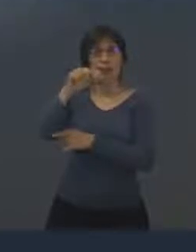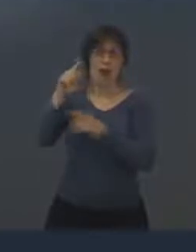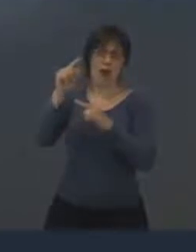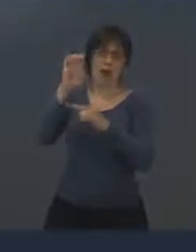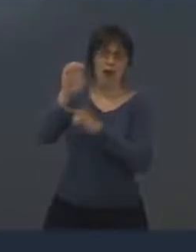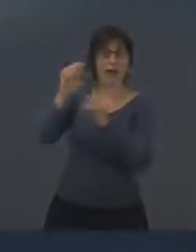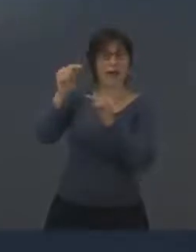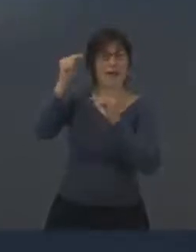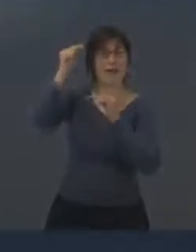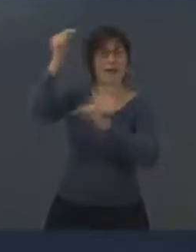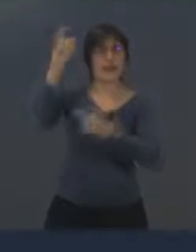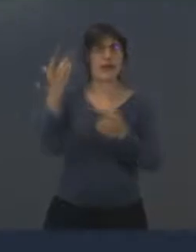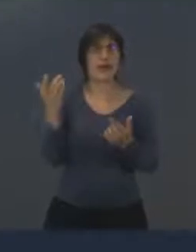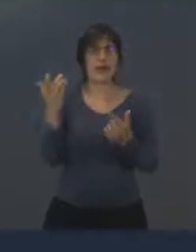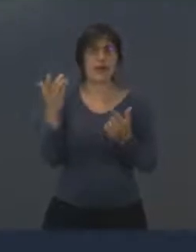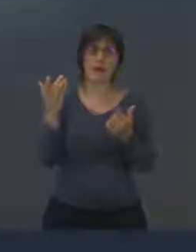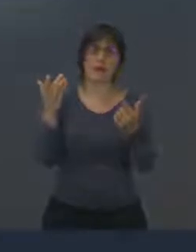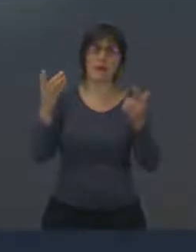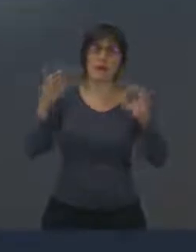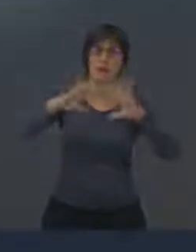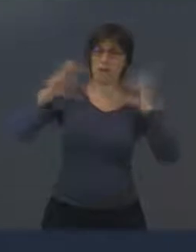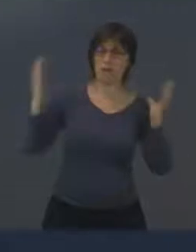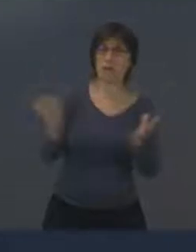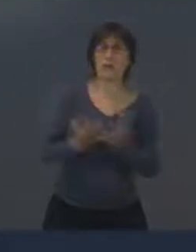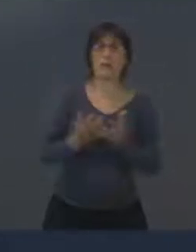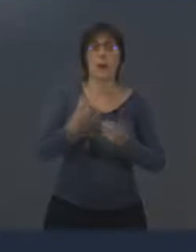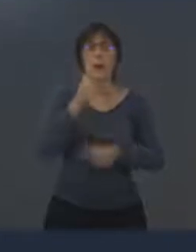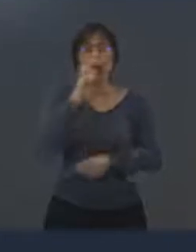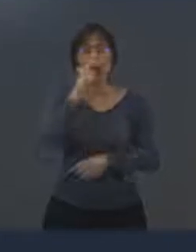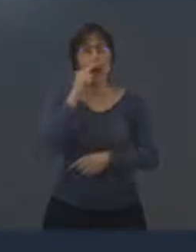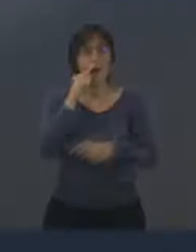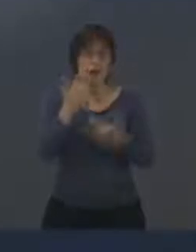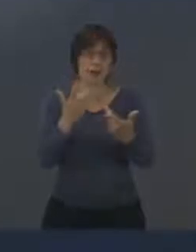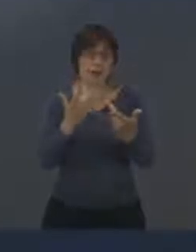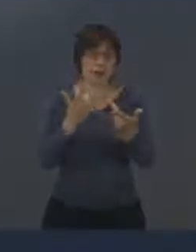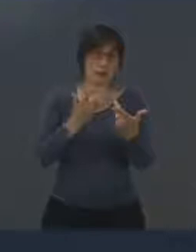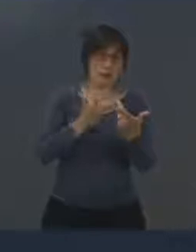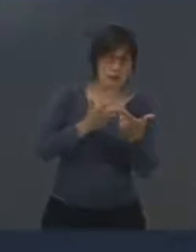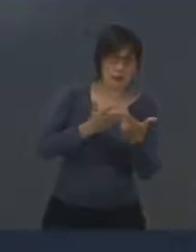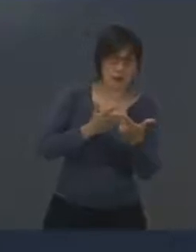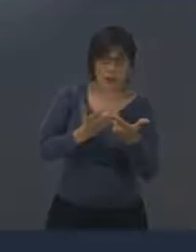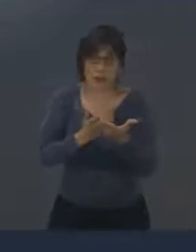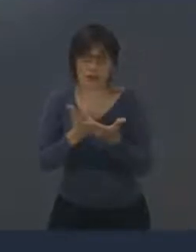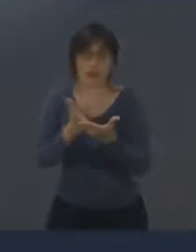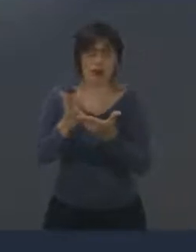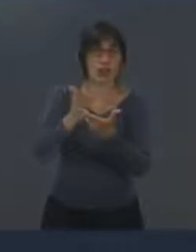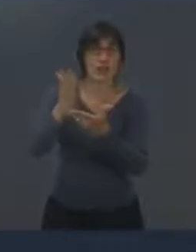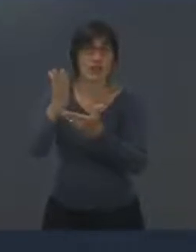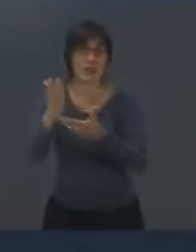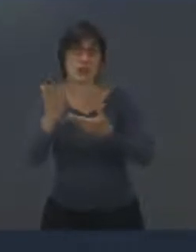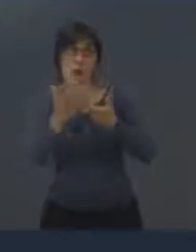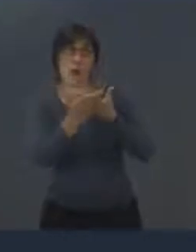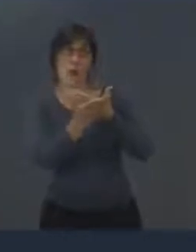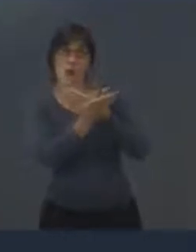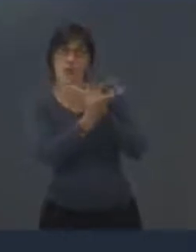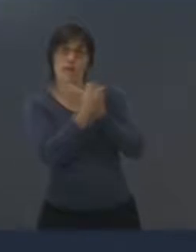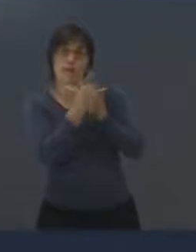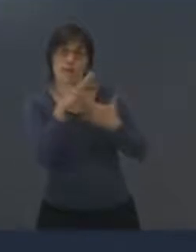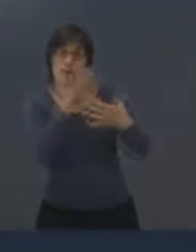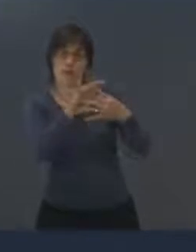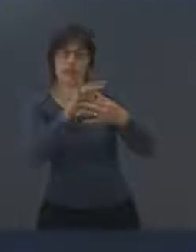sujet, c'est effectivement la volonté d'entrer dans les orientations des collectivités territoriales. Nous partageons aussi, et